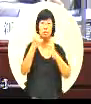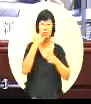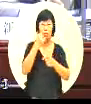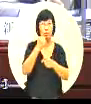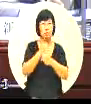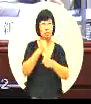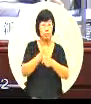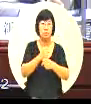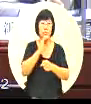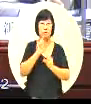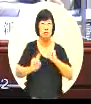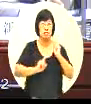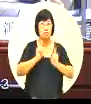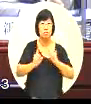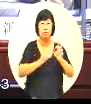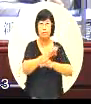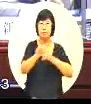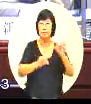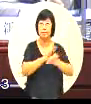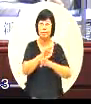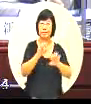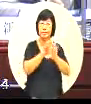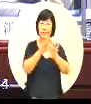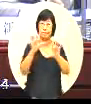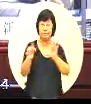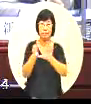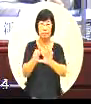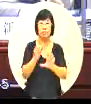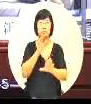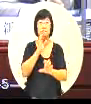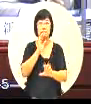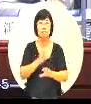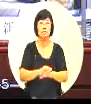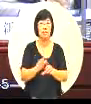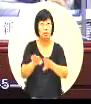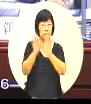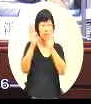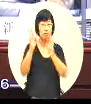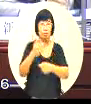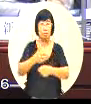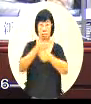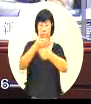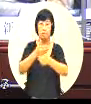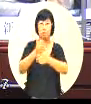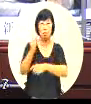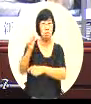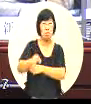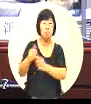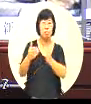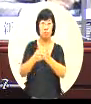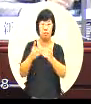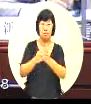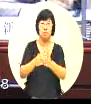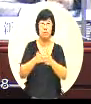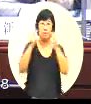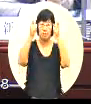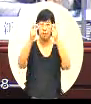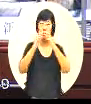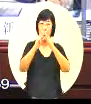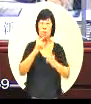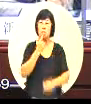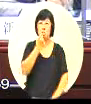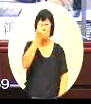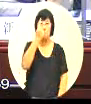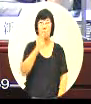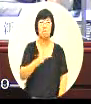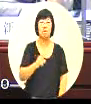为一个自由经济的示范区。一开始马总统的承诺是高雄是唯一，